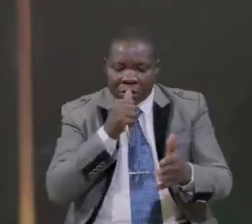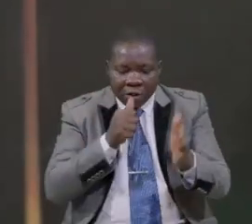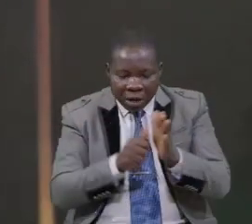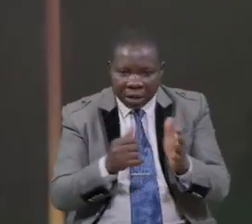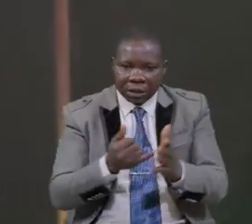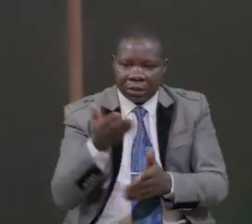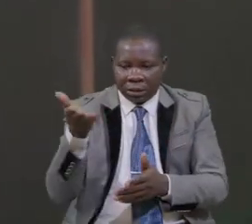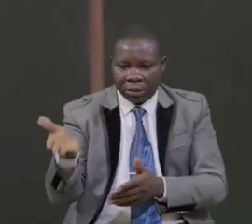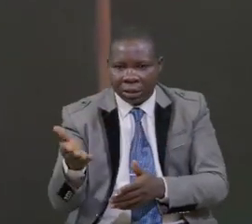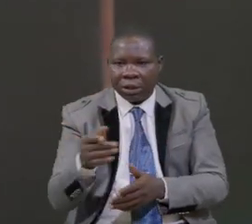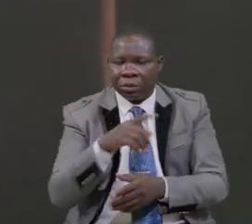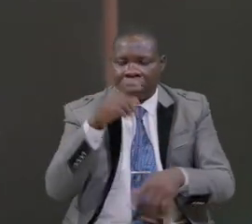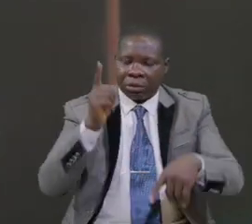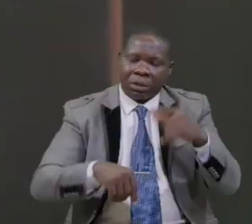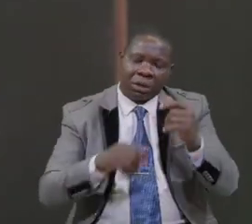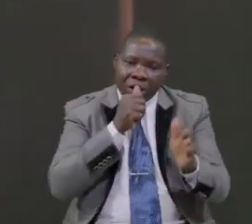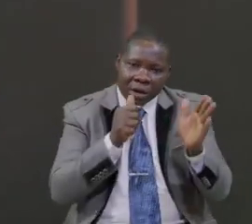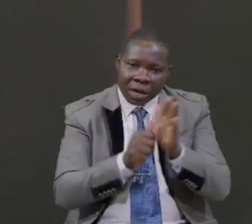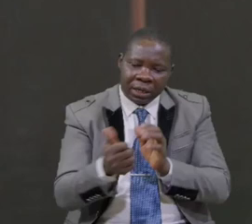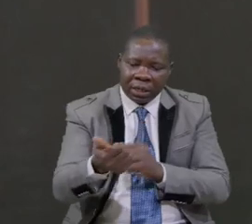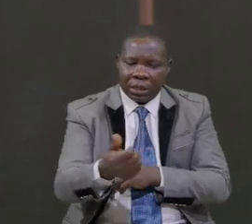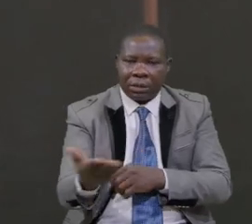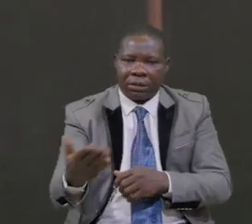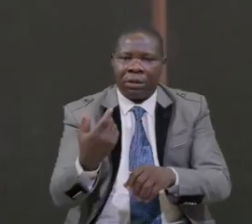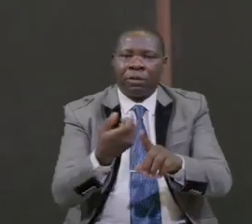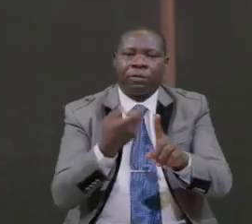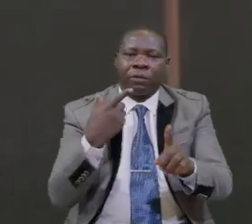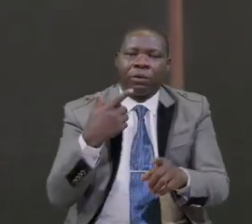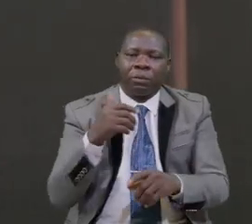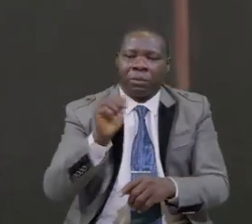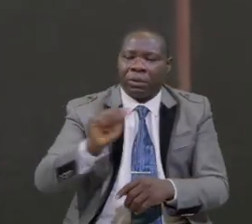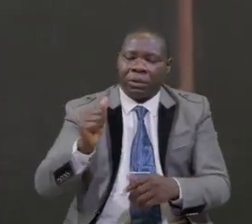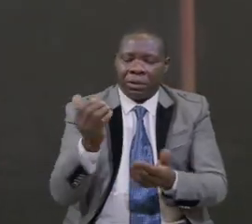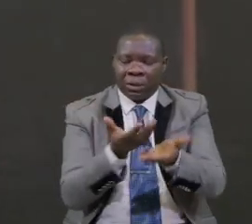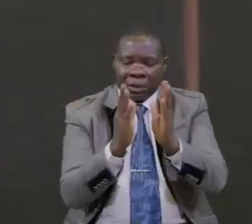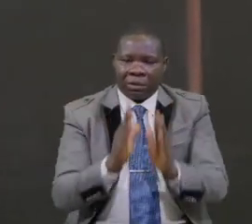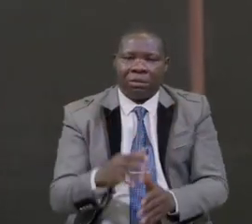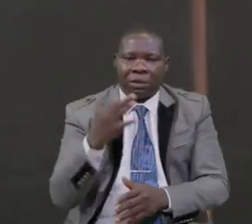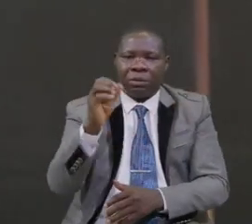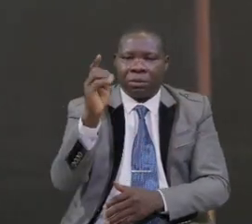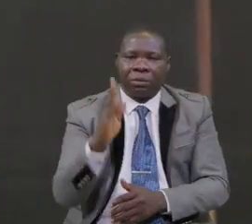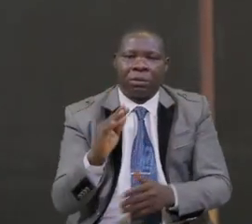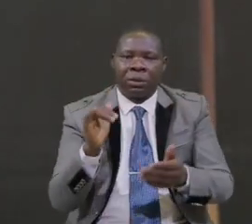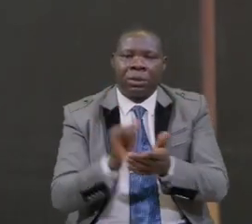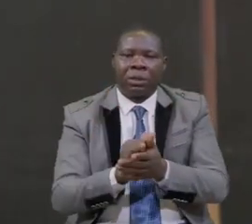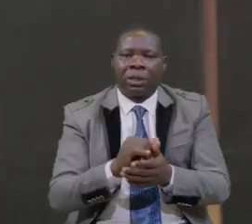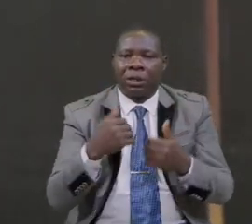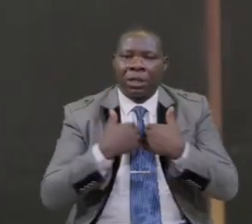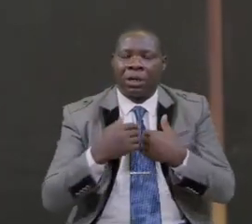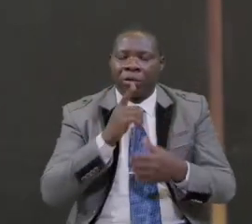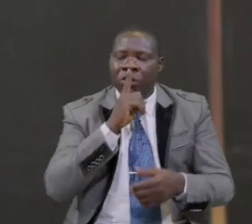Tu ne peux pas, tu ne peux rien cacher à un serviteur de Dieu qui a la vraie